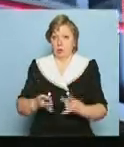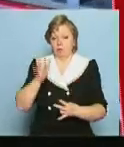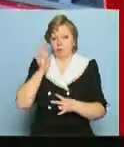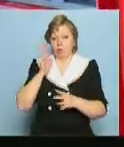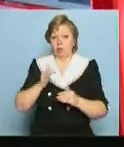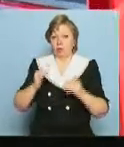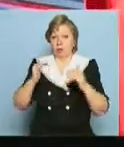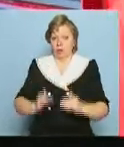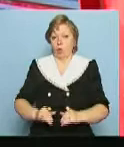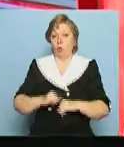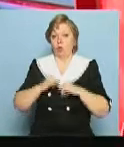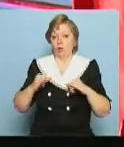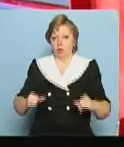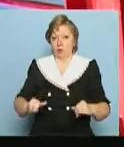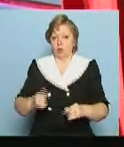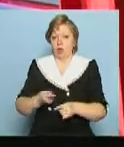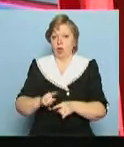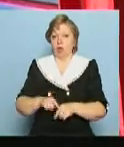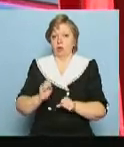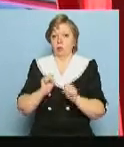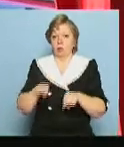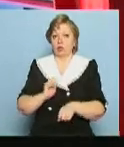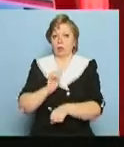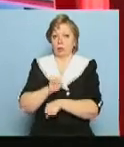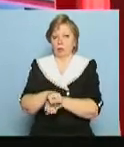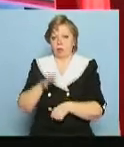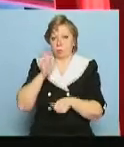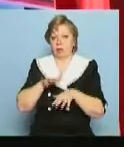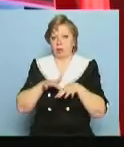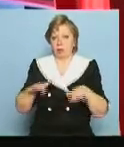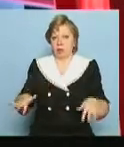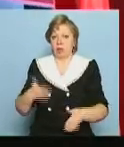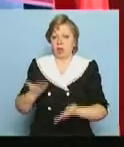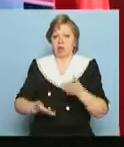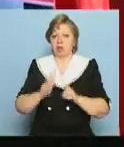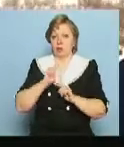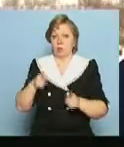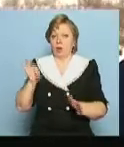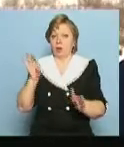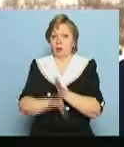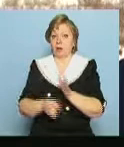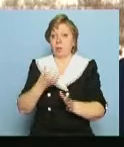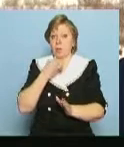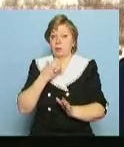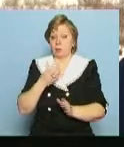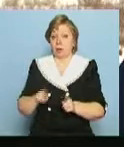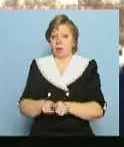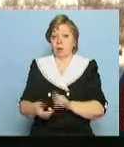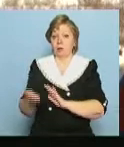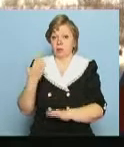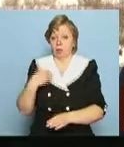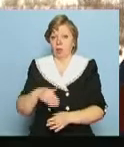увеличат. Это поможет справиться с подтоплением, если не будет резкого потепления, как несколько лет назад. Леспромхоз